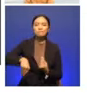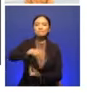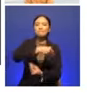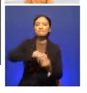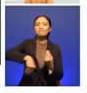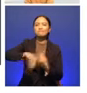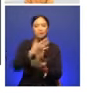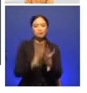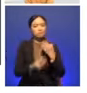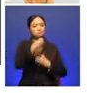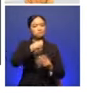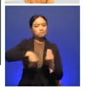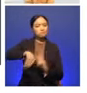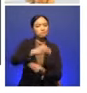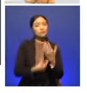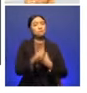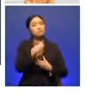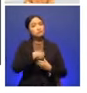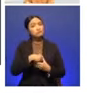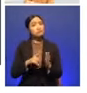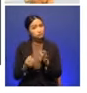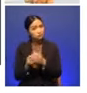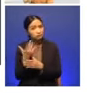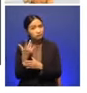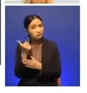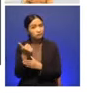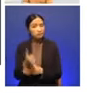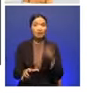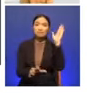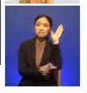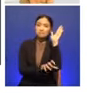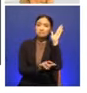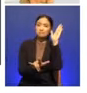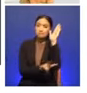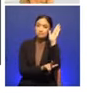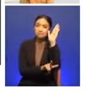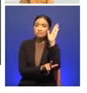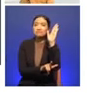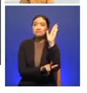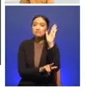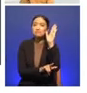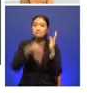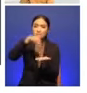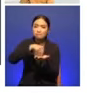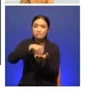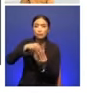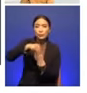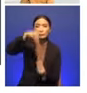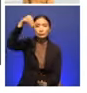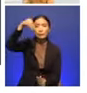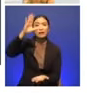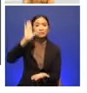มาในเศรษฐกิจของชุมชนแต่อาจจะเป็นสมุนไพรด้วยก็ได้ขิงข่าตะไคร้ผมมีกรณีศึกษาอันนึงนะครับที่ช่วยงานอยู่ต